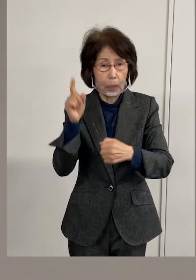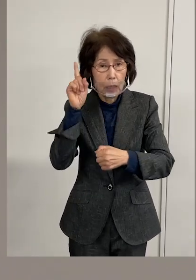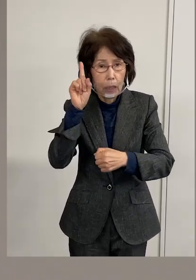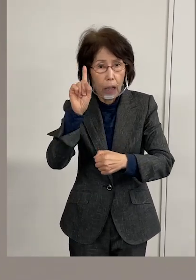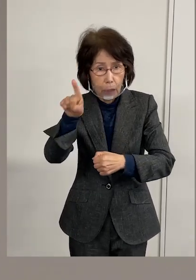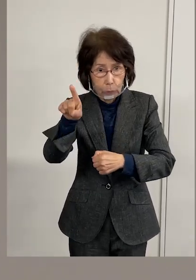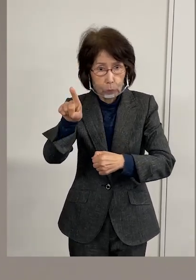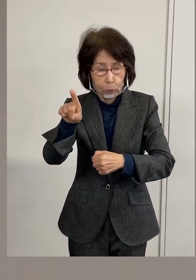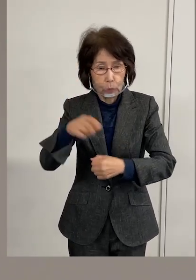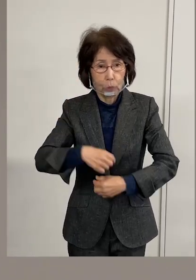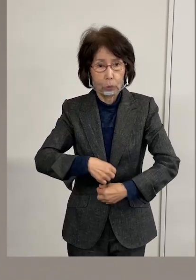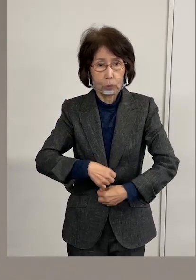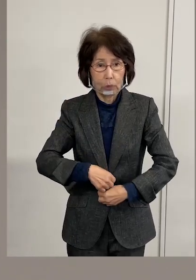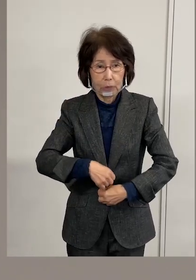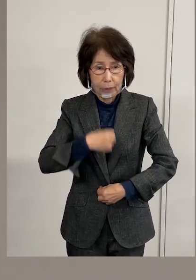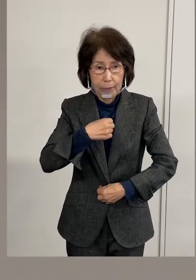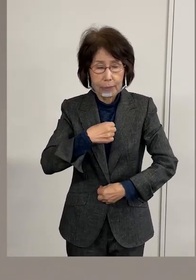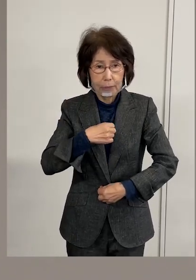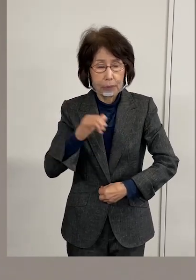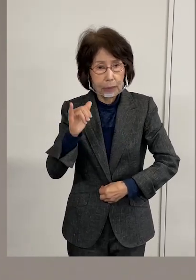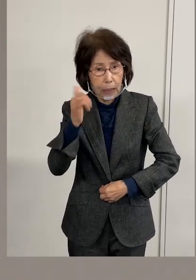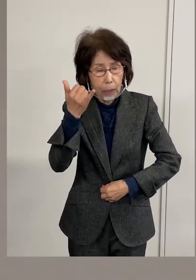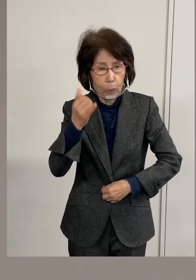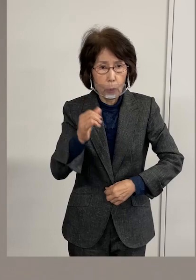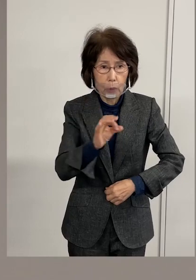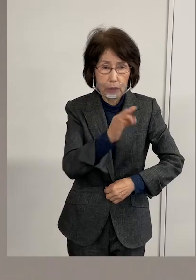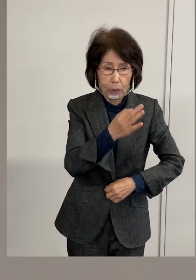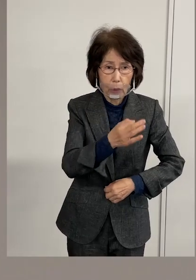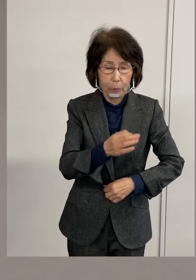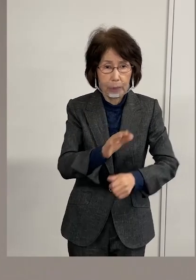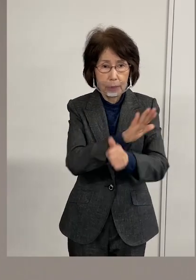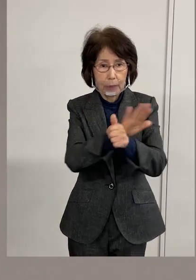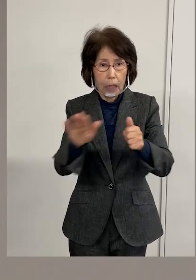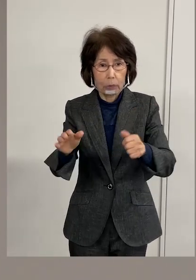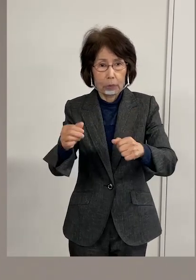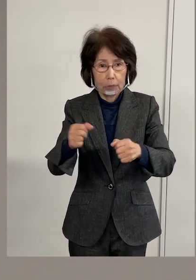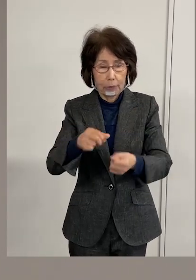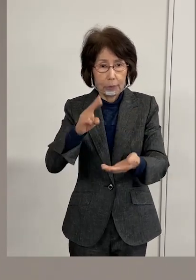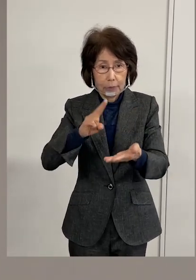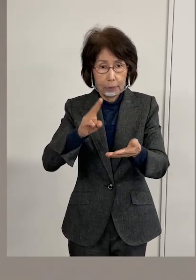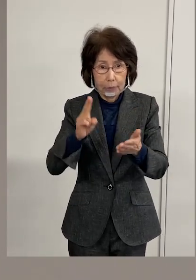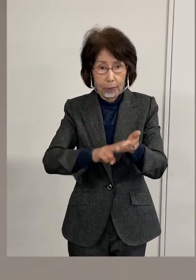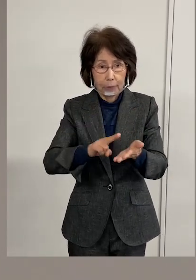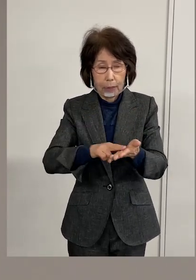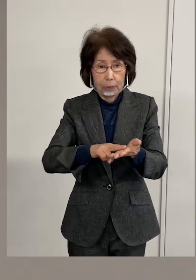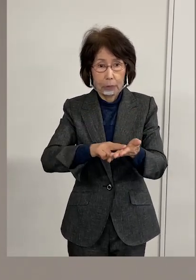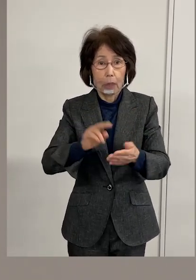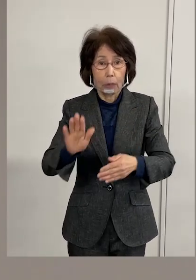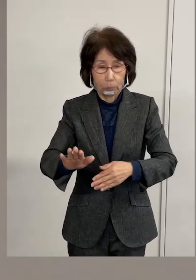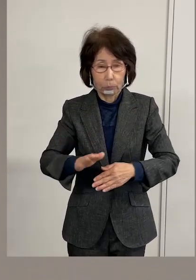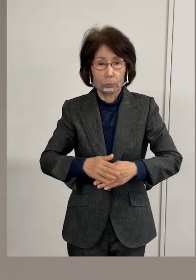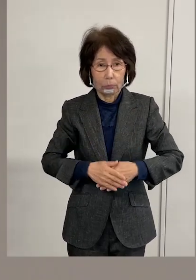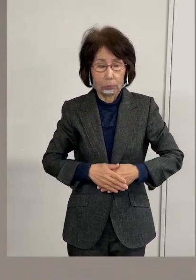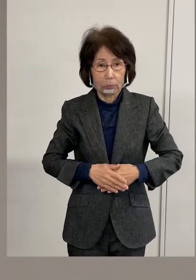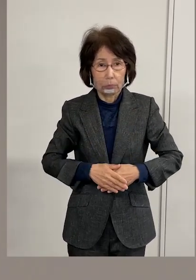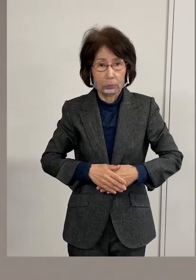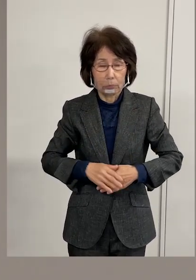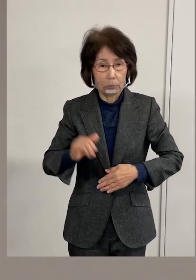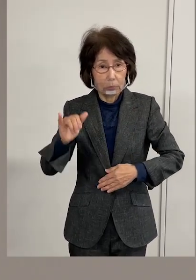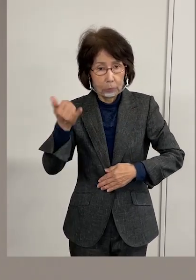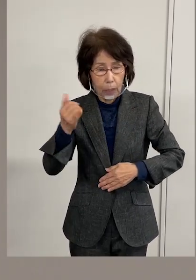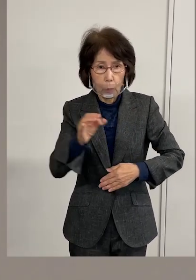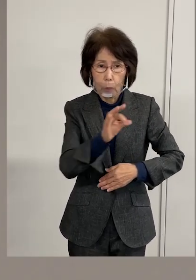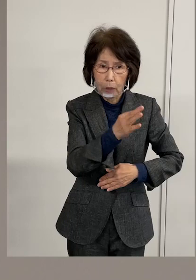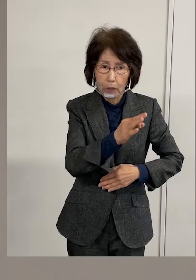が正式に言うと火曜日と金曜日閣議決定があるので、課金を、